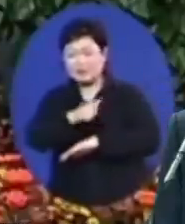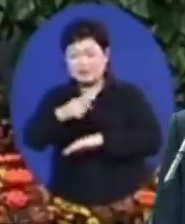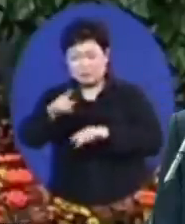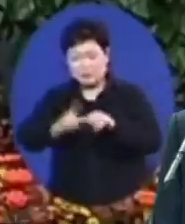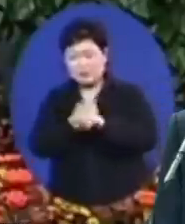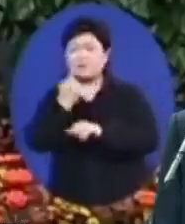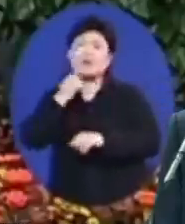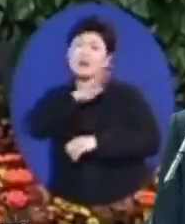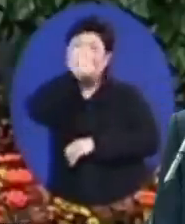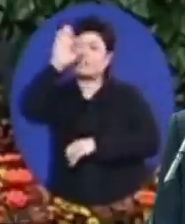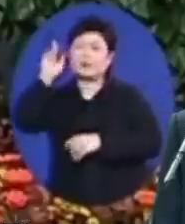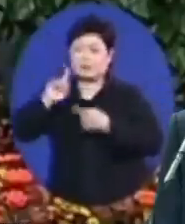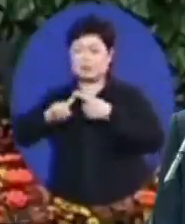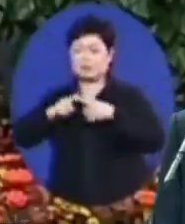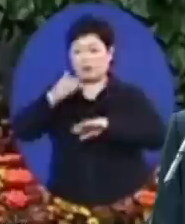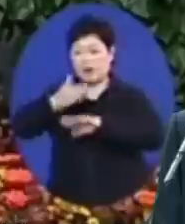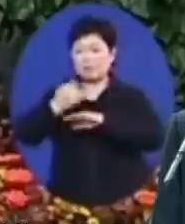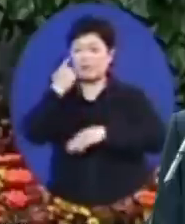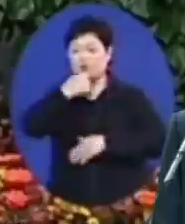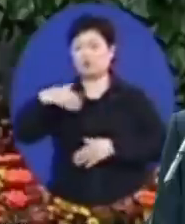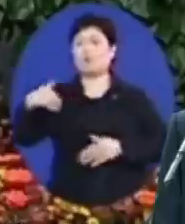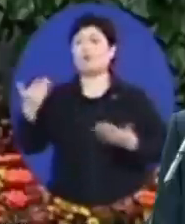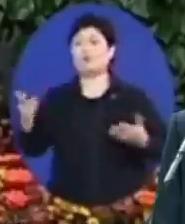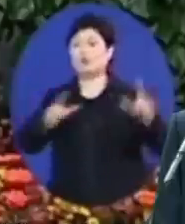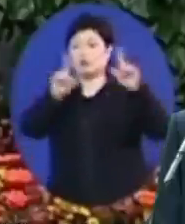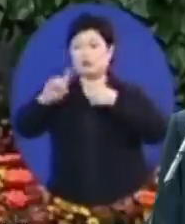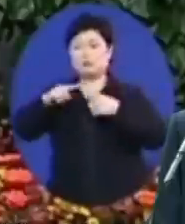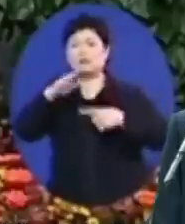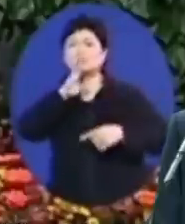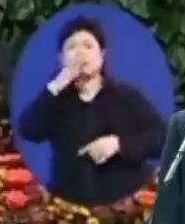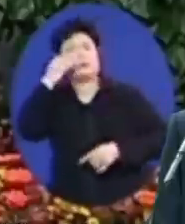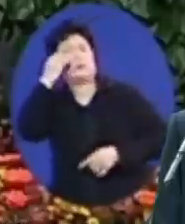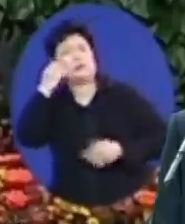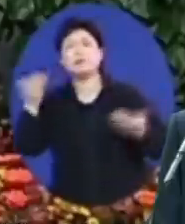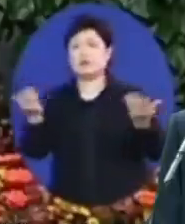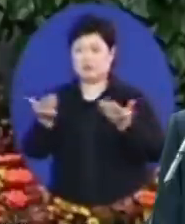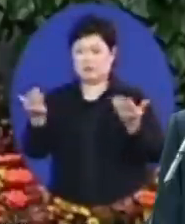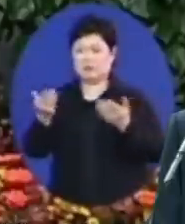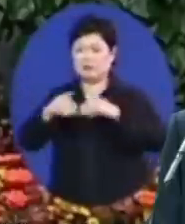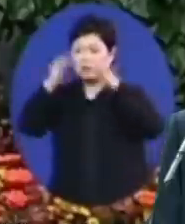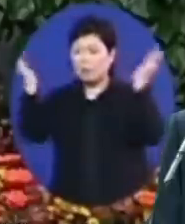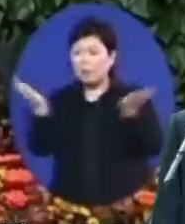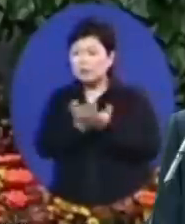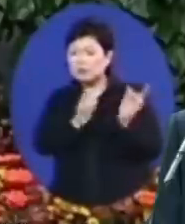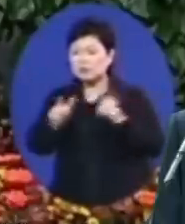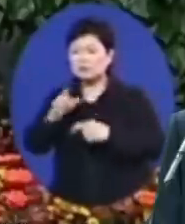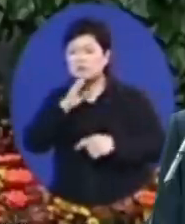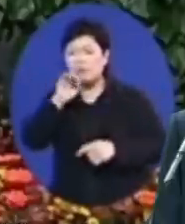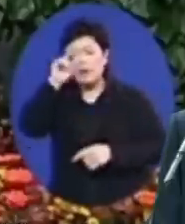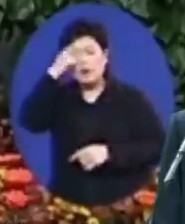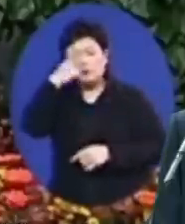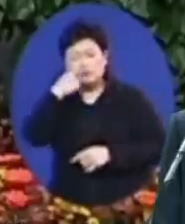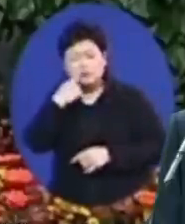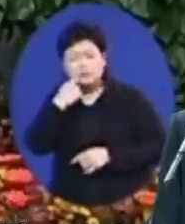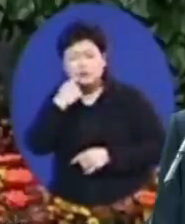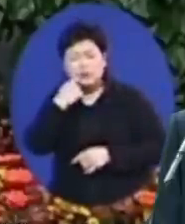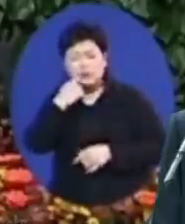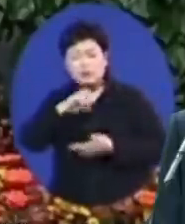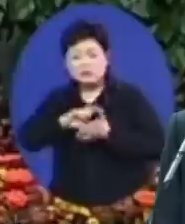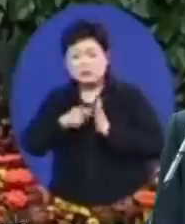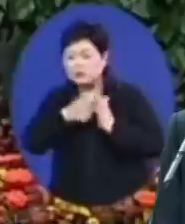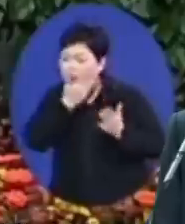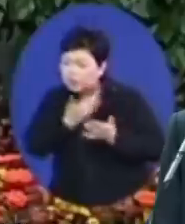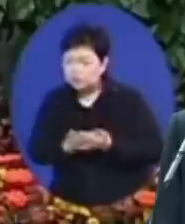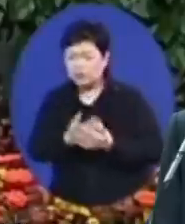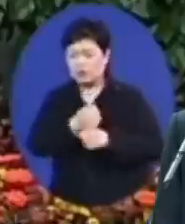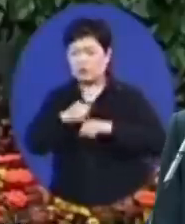아무도 감사할 줄 모르고 산다는 것, 너무나 희한한 일이 아닌가. 그 모든 것이 얼마나 눈물나게 소중한 것인지, 그 모든